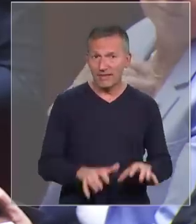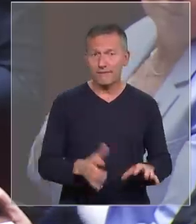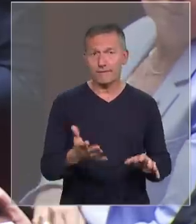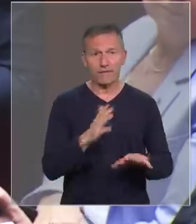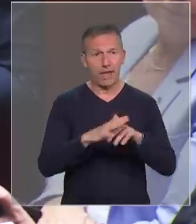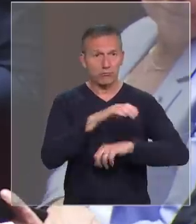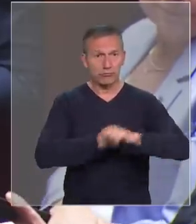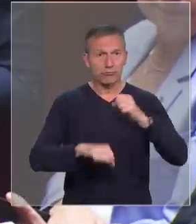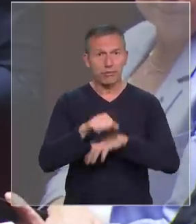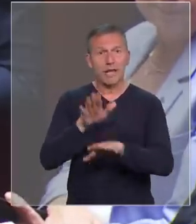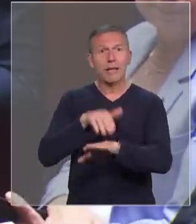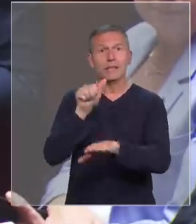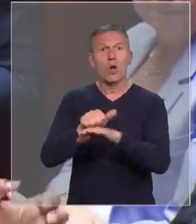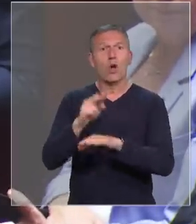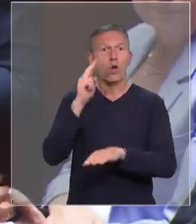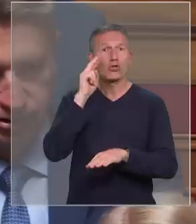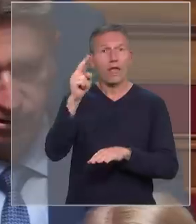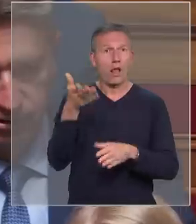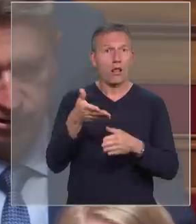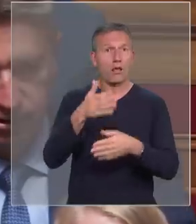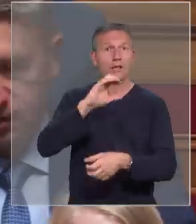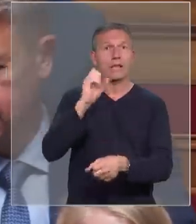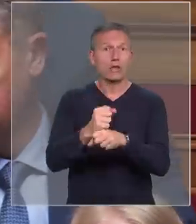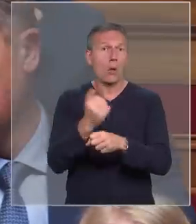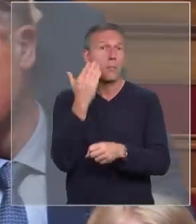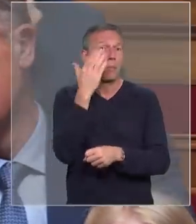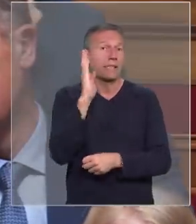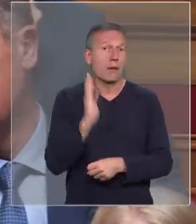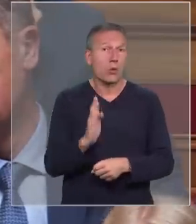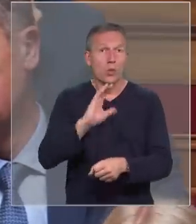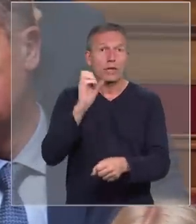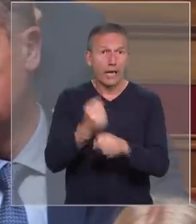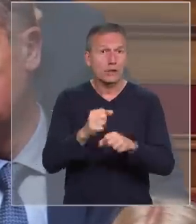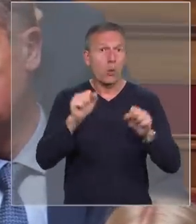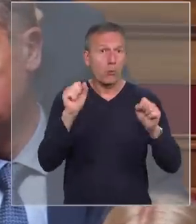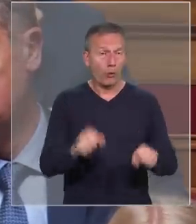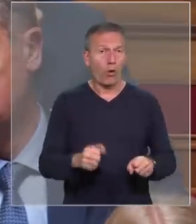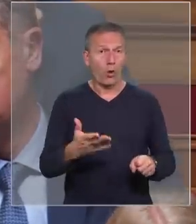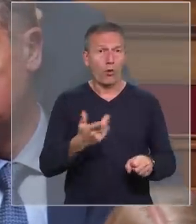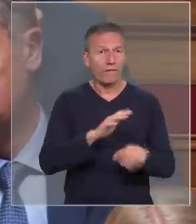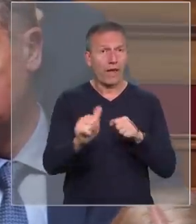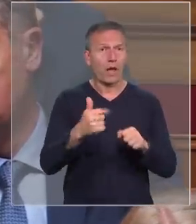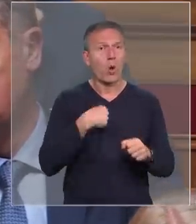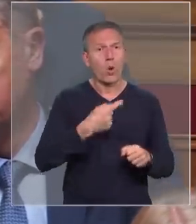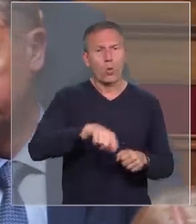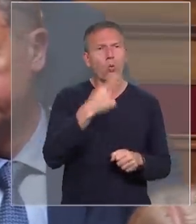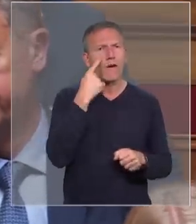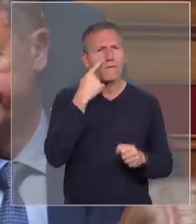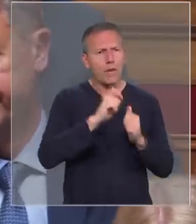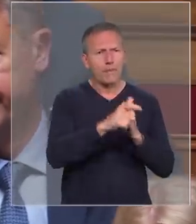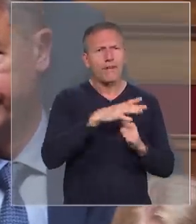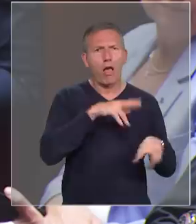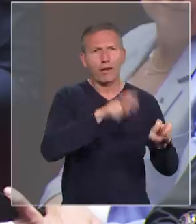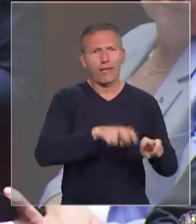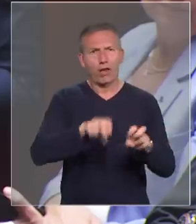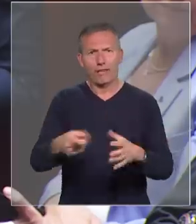diligentées par l'inspection générale des sanctions. S'il y a lieu, pourront être prises. Nous le verrons. Un certain nombre d'enquêtes